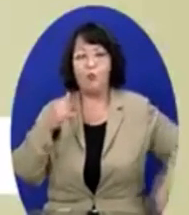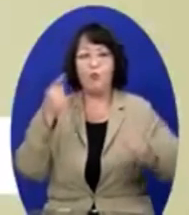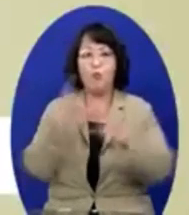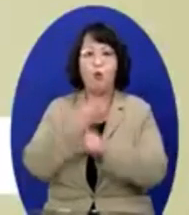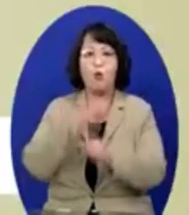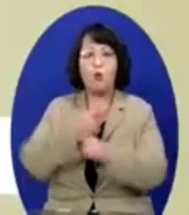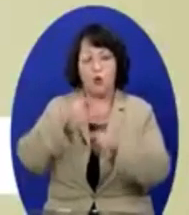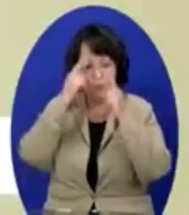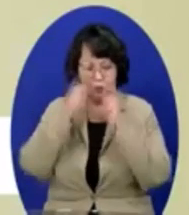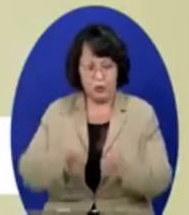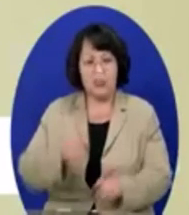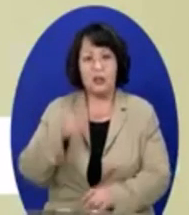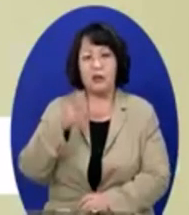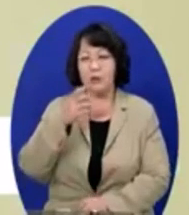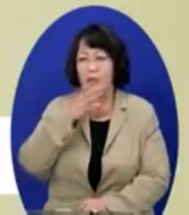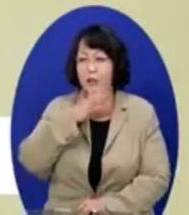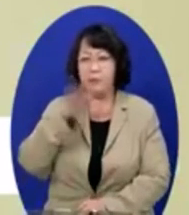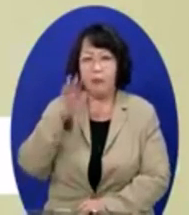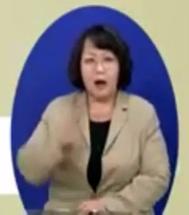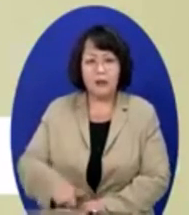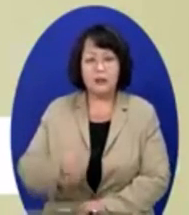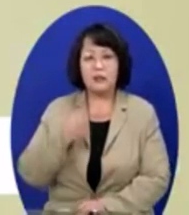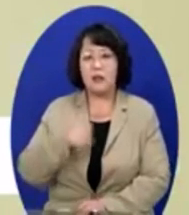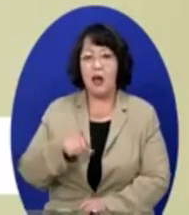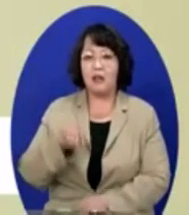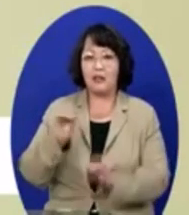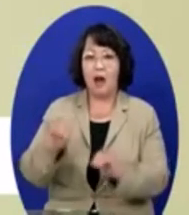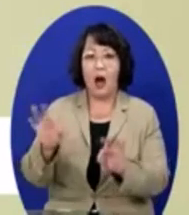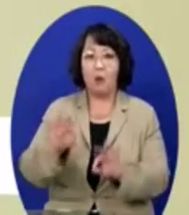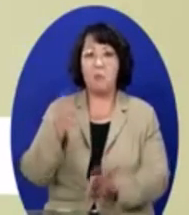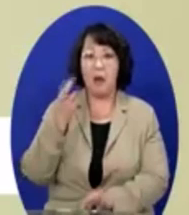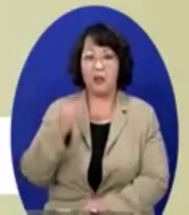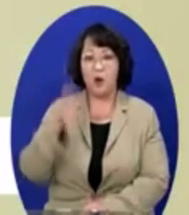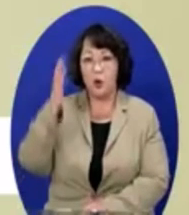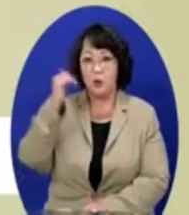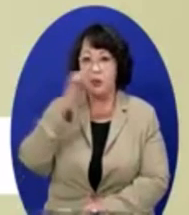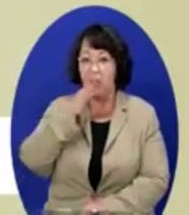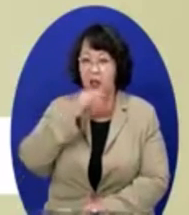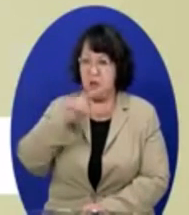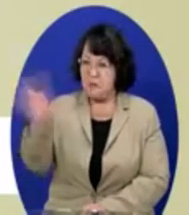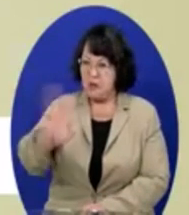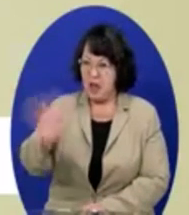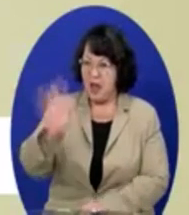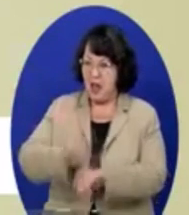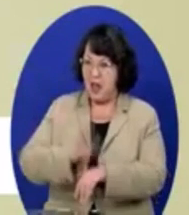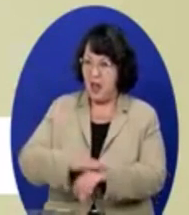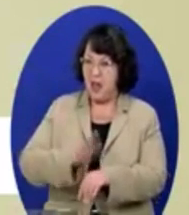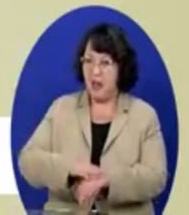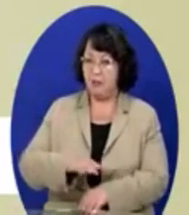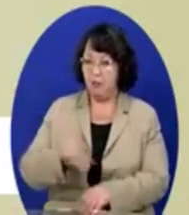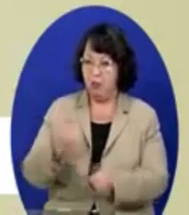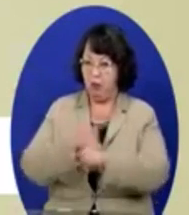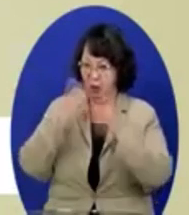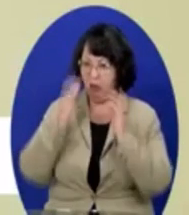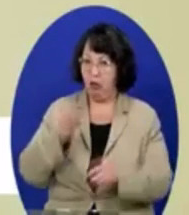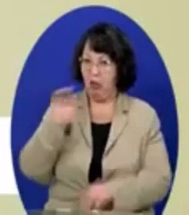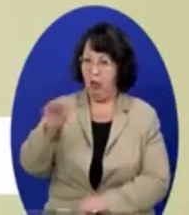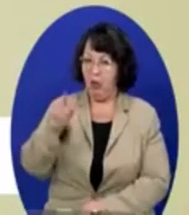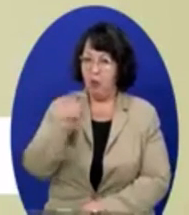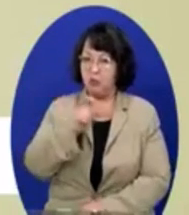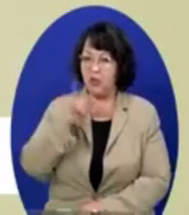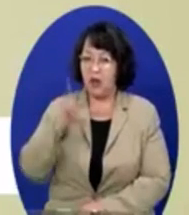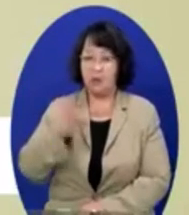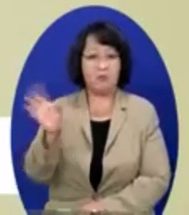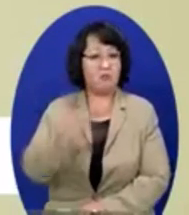хүмүүжлийг олгоогүй гэж одоо өсвөр наснд нь бүр аймаш шийд гарах гэдэг байгаа байхгүй гэдэг. Маш буруу шийд гарах гэдэг. Тэгэхээр ерөөс өөрийн